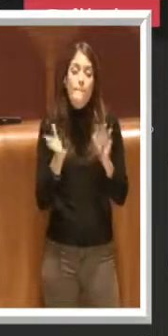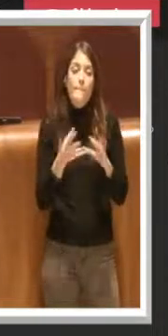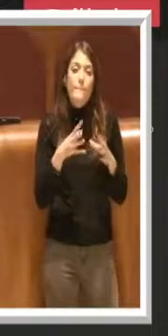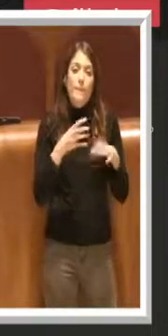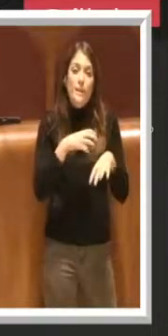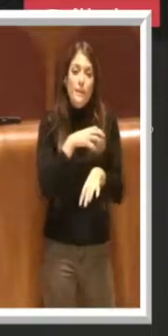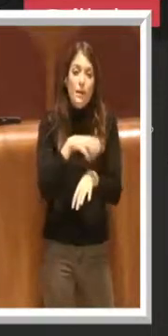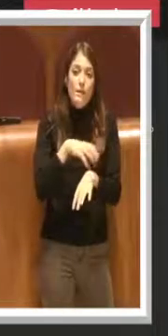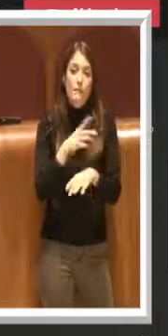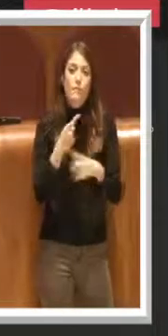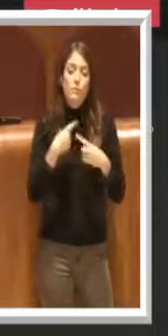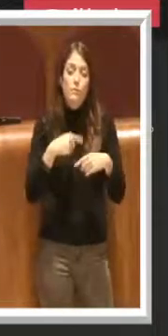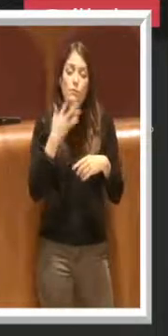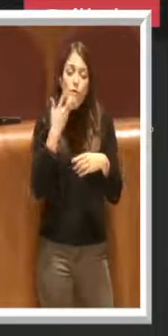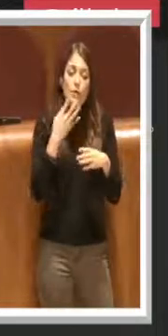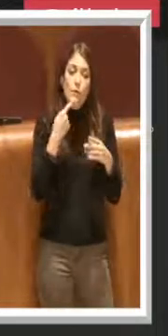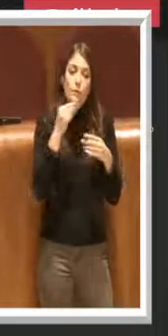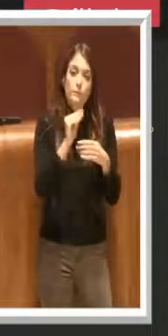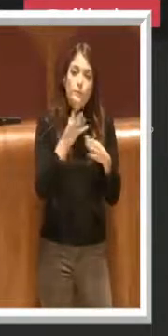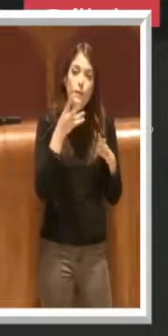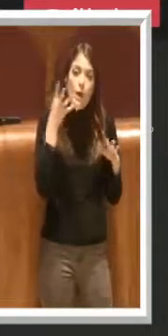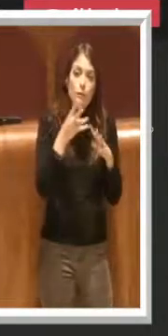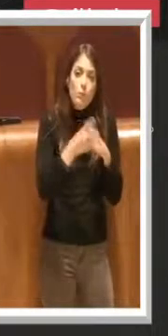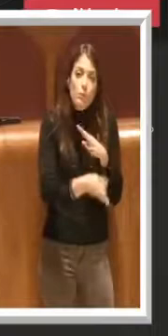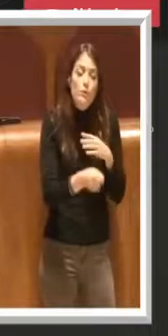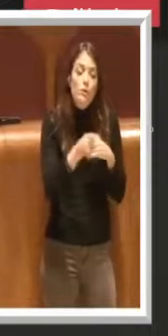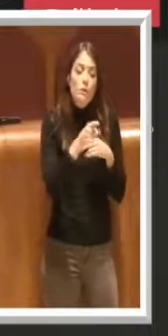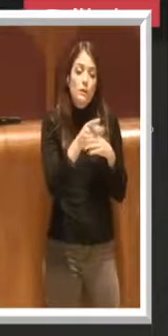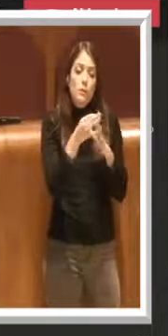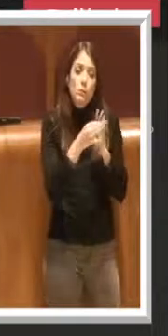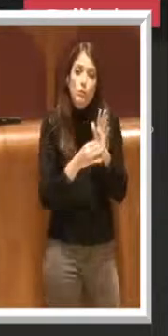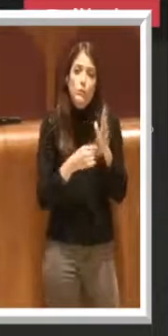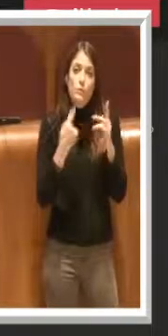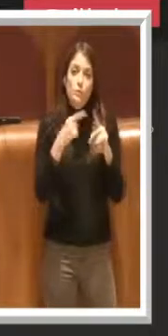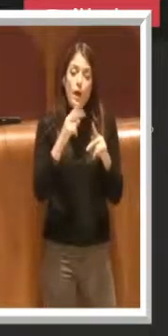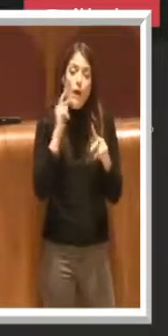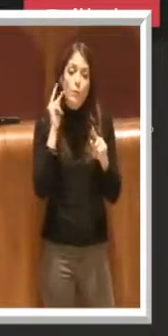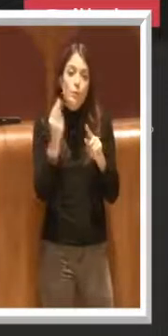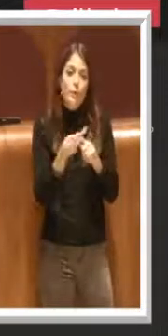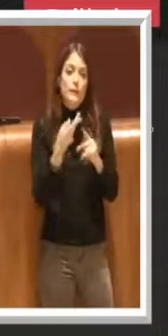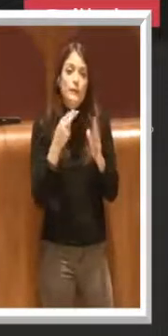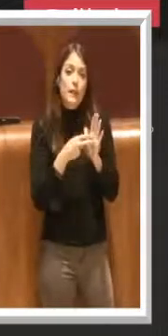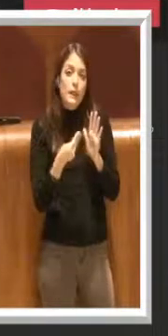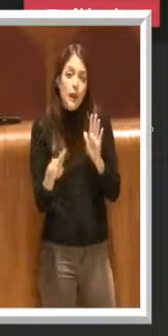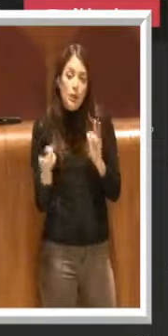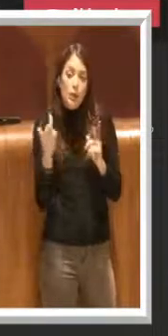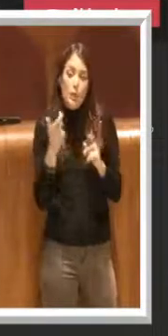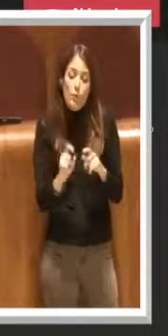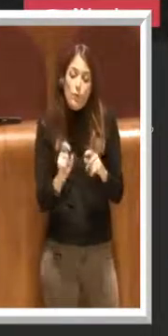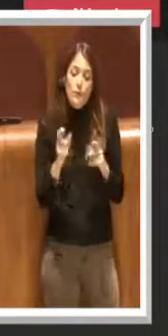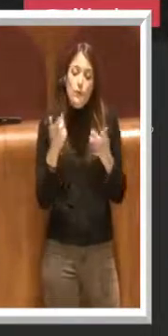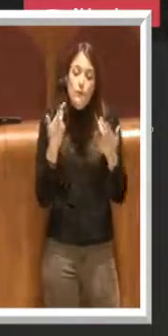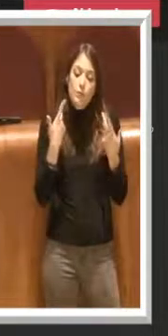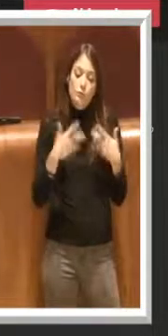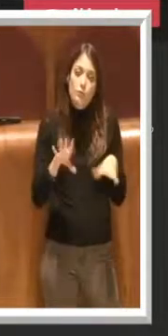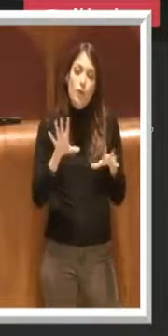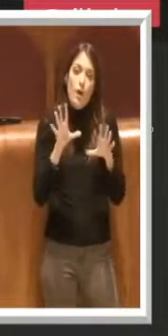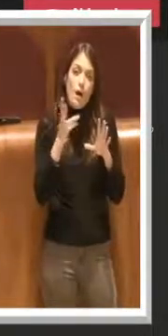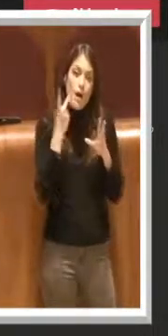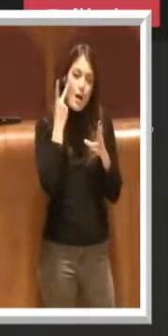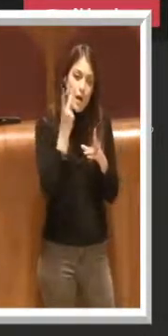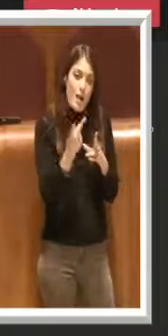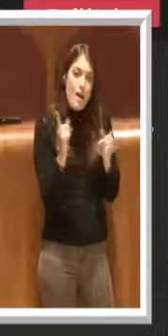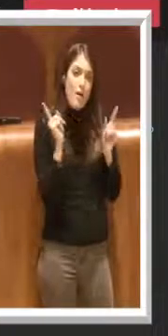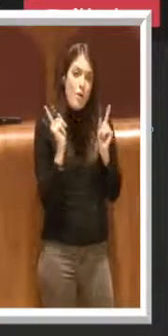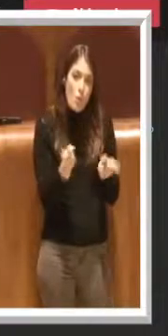di approfondire tutti questi punti anche dal punto di vista tecnico, perché quello che veniva rilevato in quei